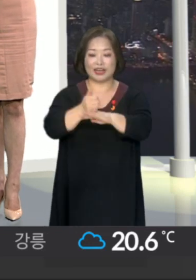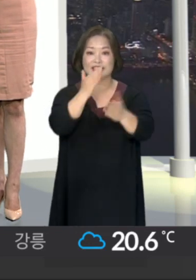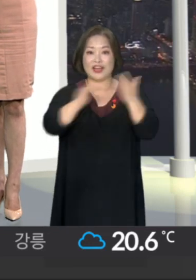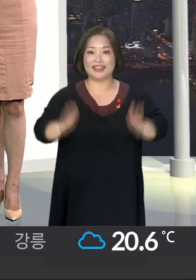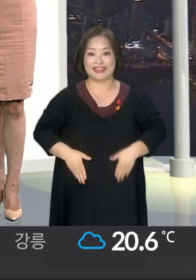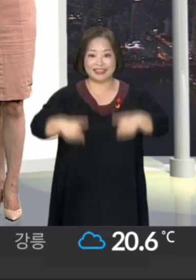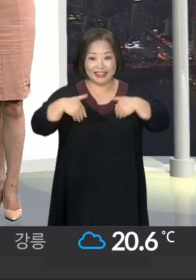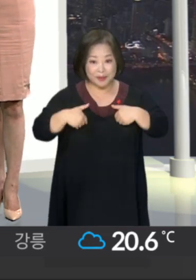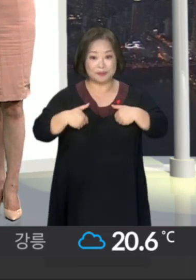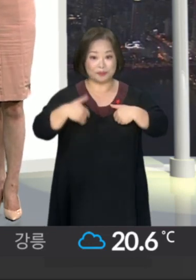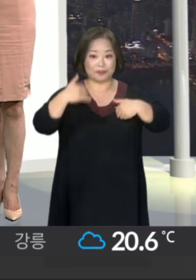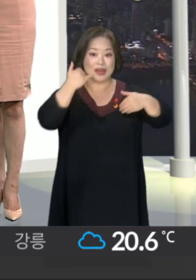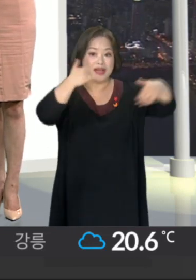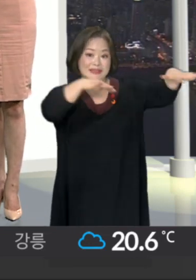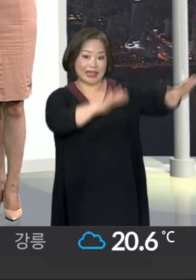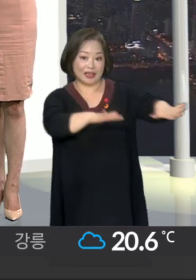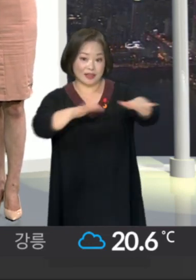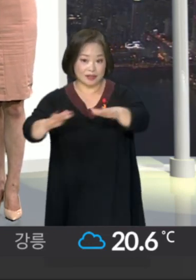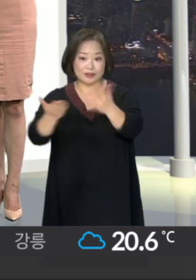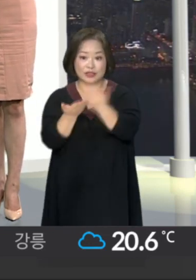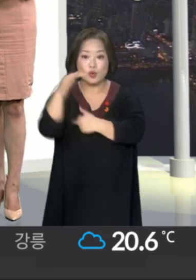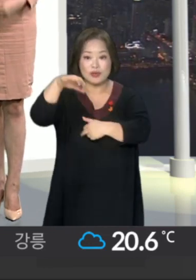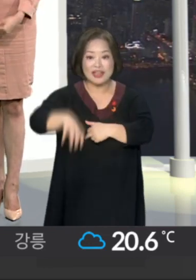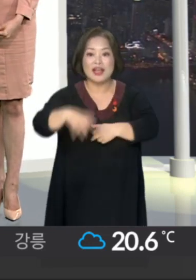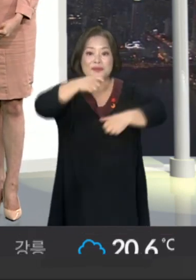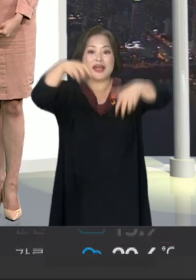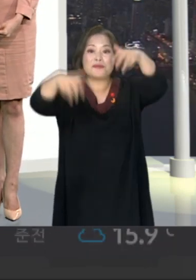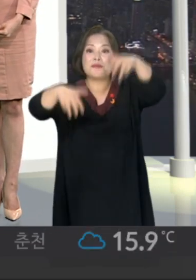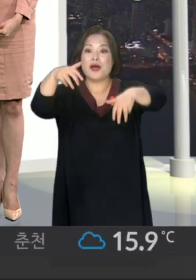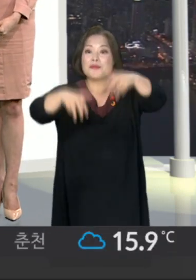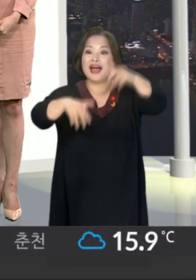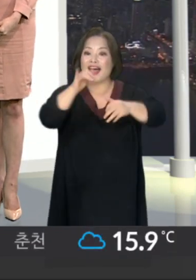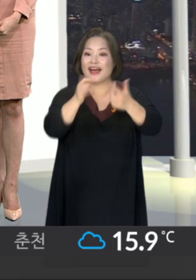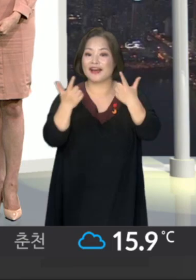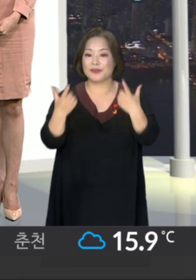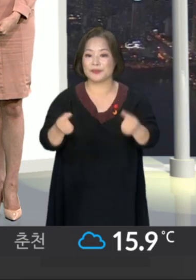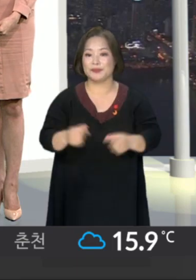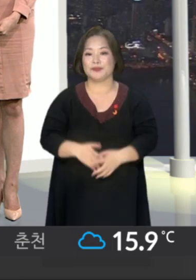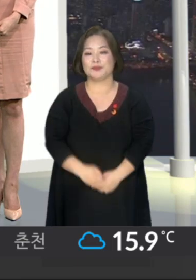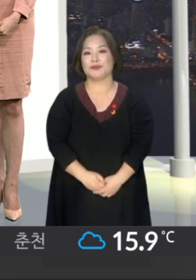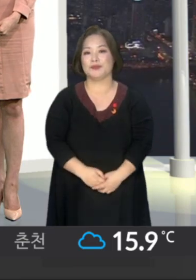전남 남해안과 제주도에 한때 비가 내릴 전망입니다. 생활 날씨였습니다.